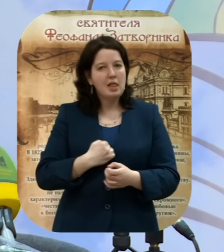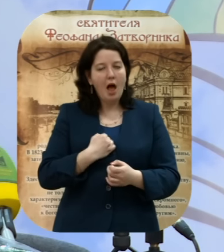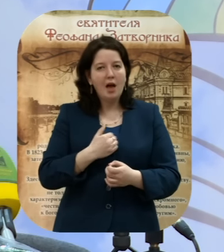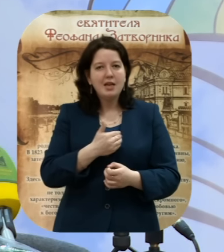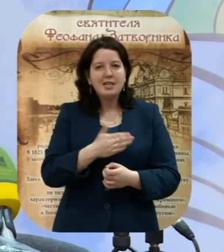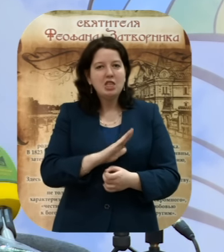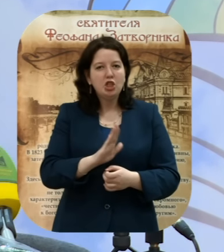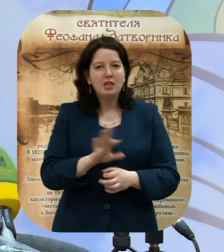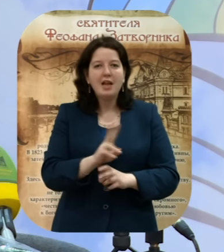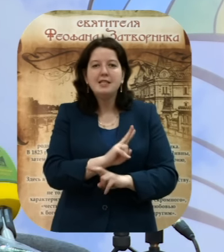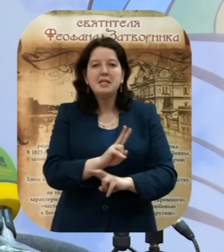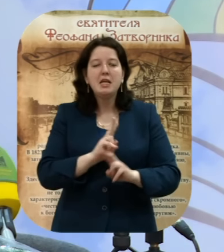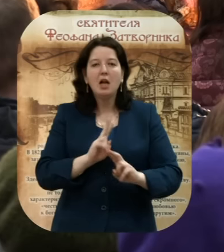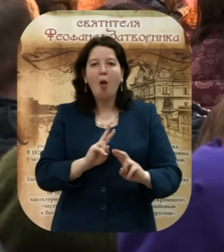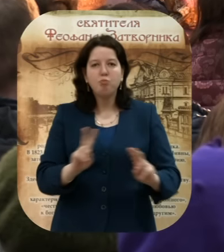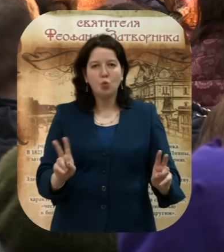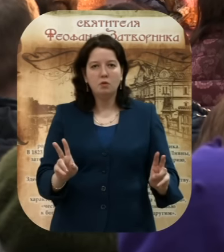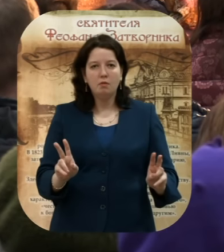Зла!